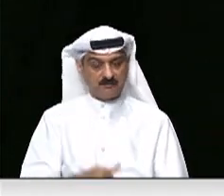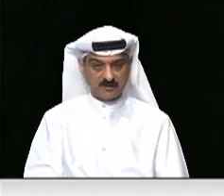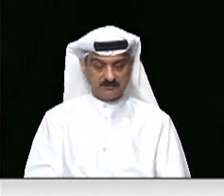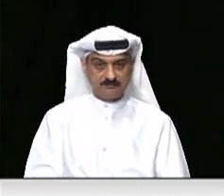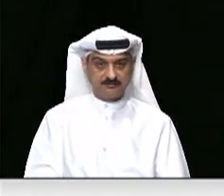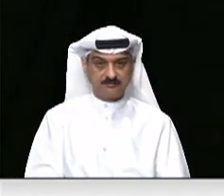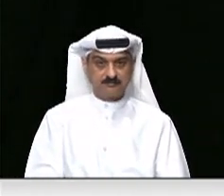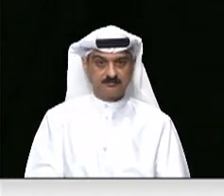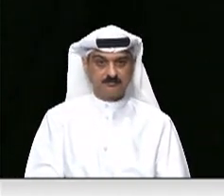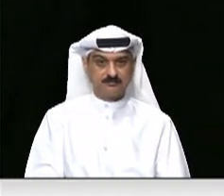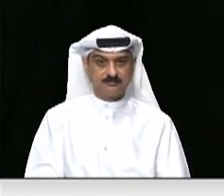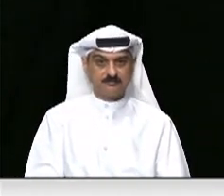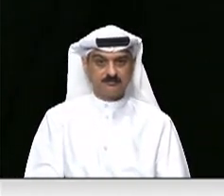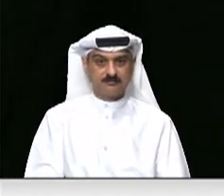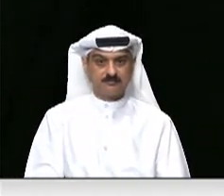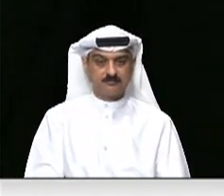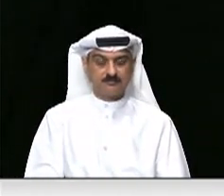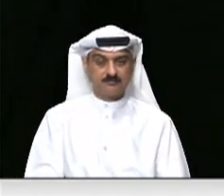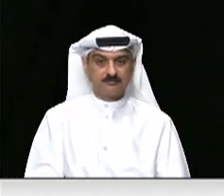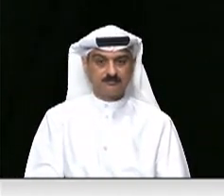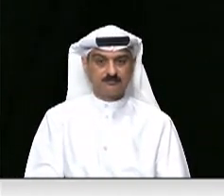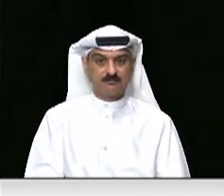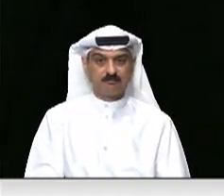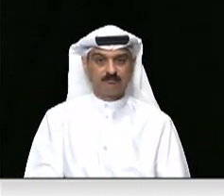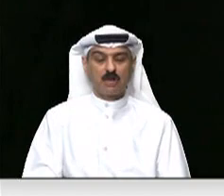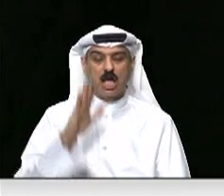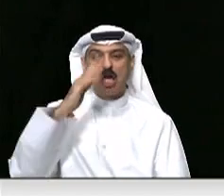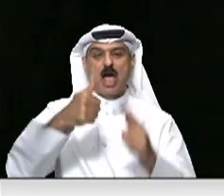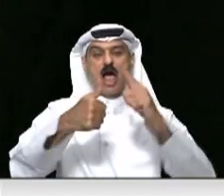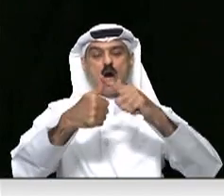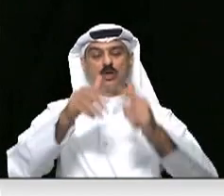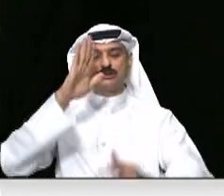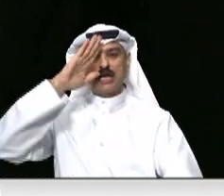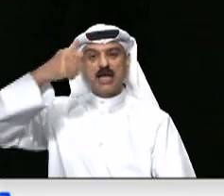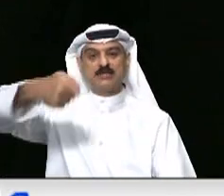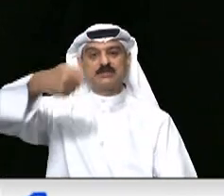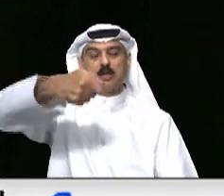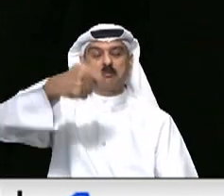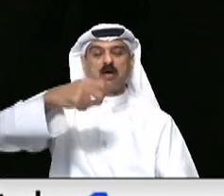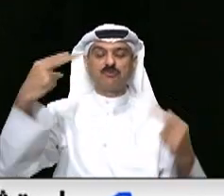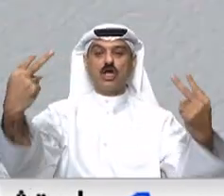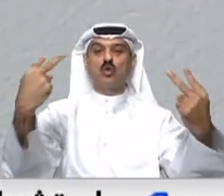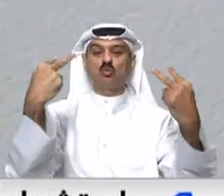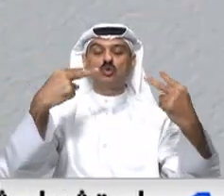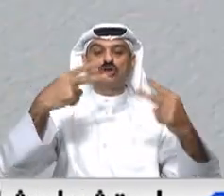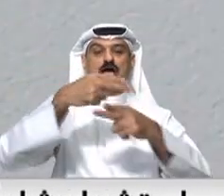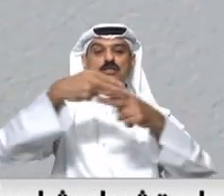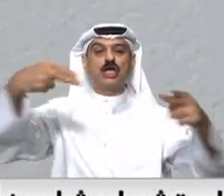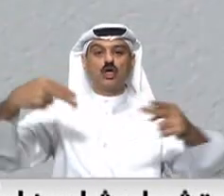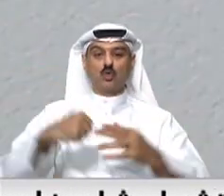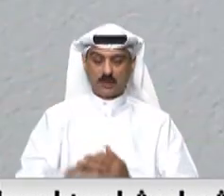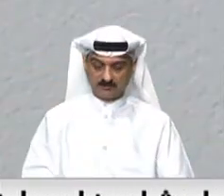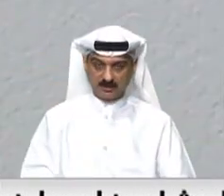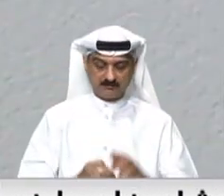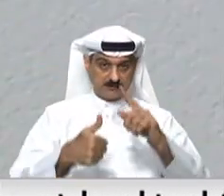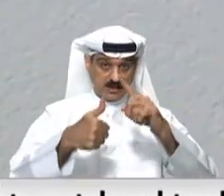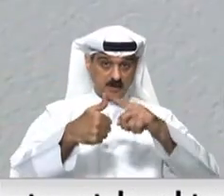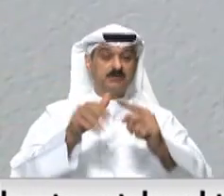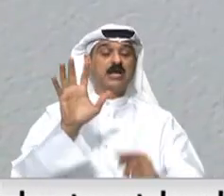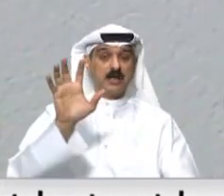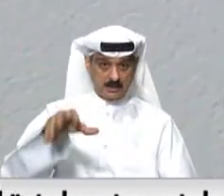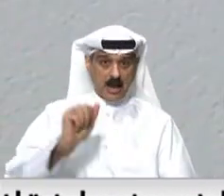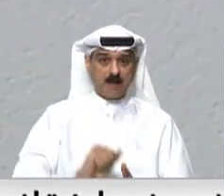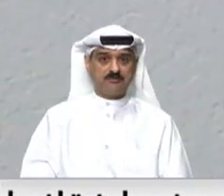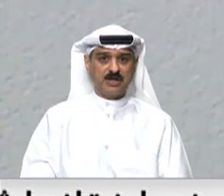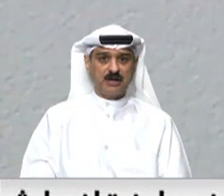يسعد مساء، أسعدتم مساء لك وللزملاء في تلفزيون دولة الكويت والمشاهدين الأعزاء. بالتأكيد رأينا بأن